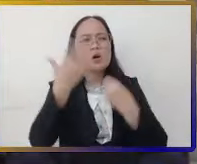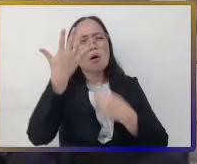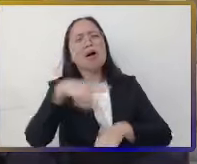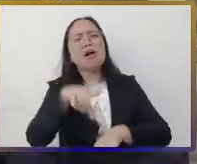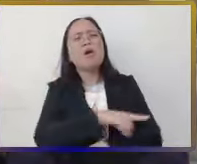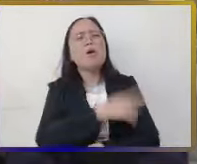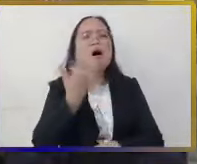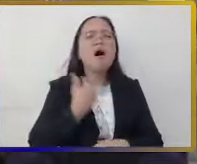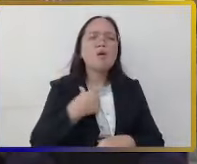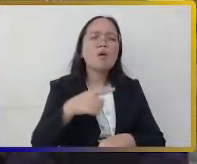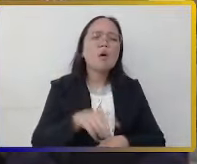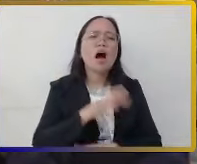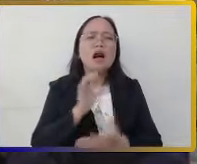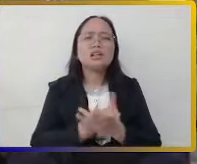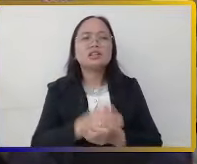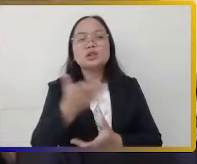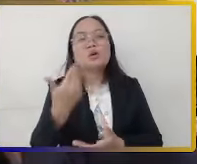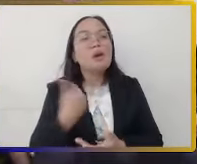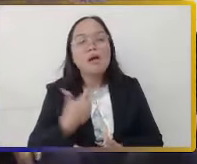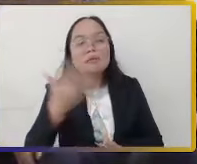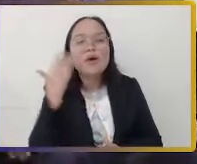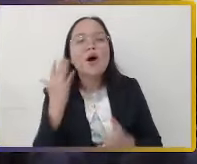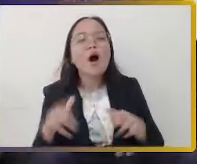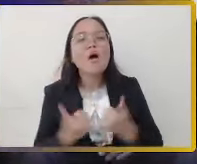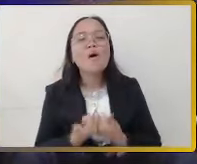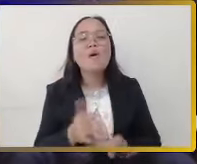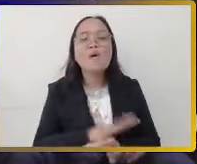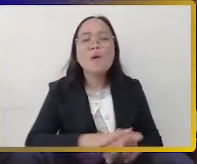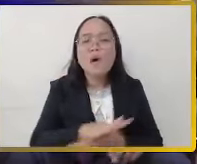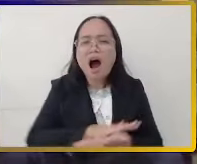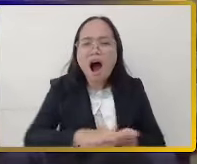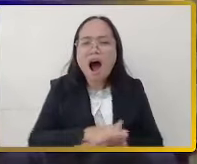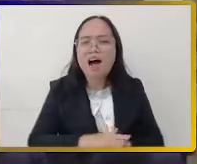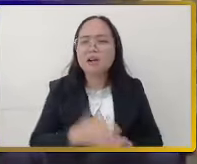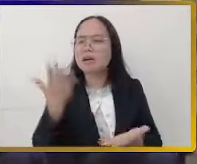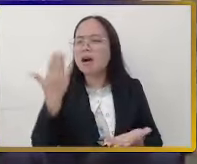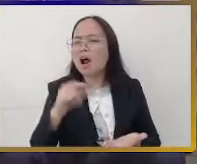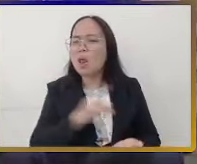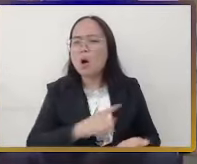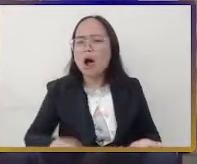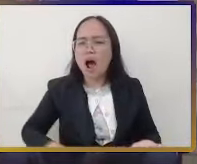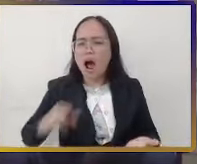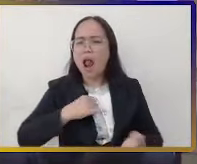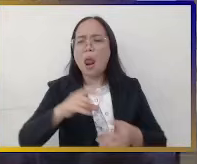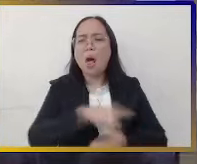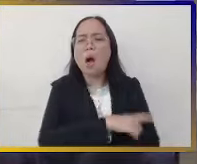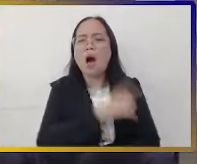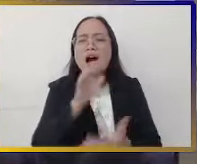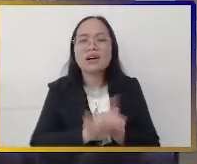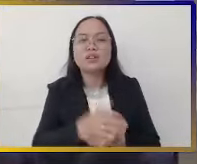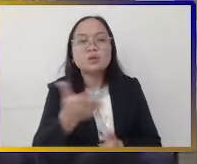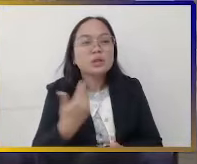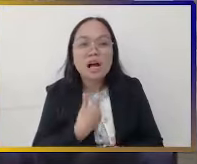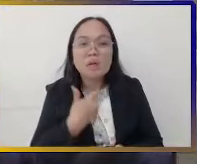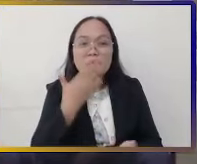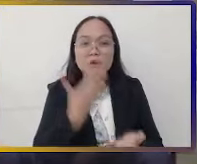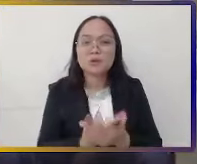tagal ko mag-asawa? Hindi ka marunong maghugas ng kinainan mo eh. Panginoon, bakit ang tagal ko mag-asawa? Hindi pa ayos ang trabaho mo,